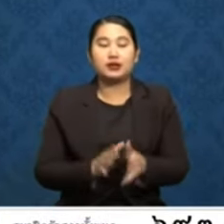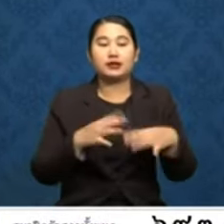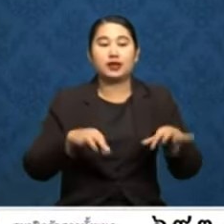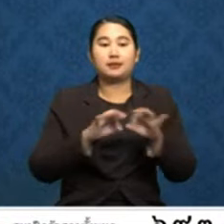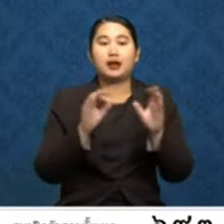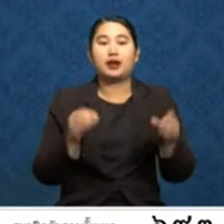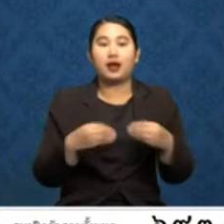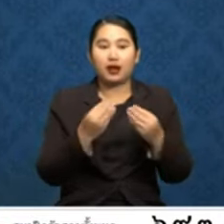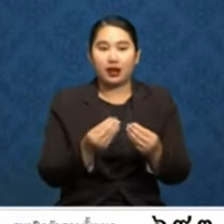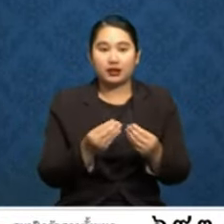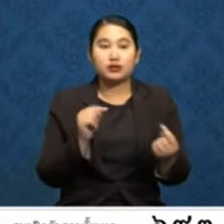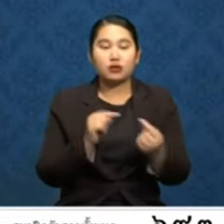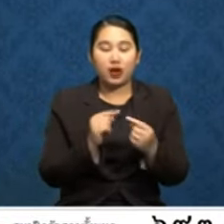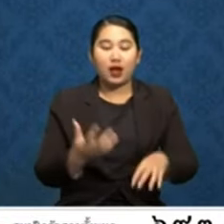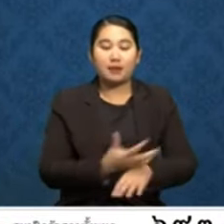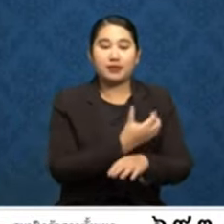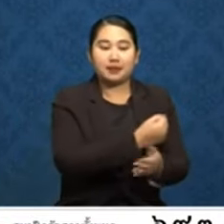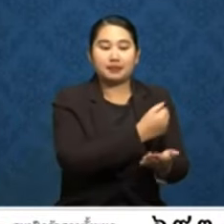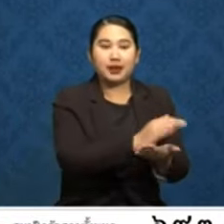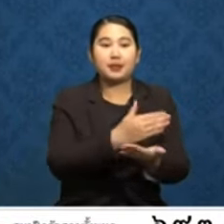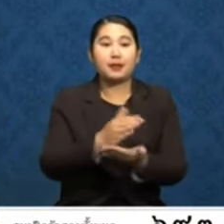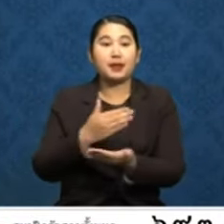ญกับการกระจายอำนาจ